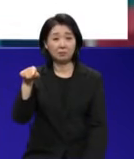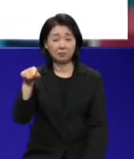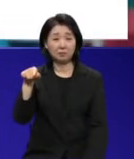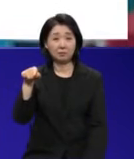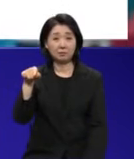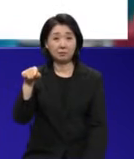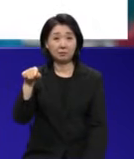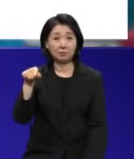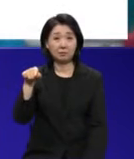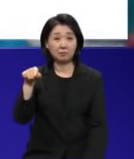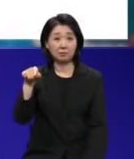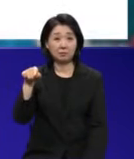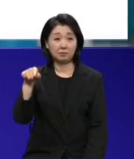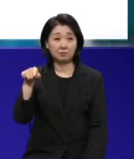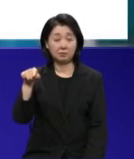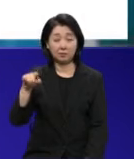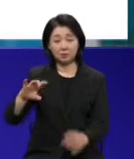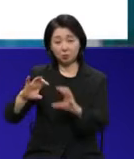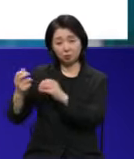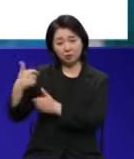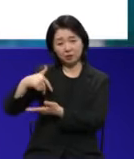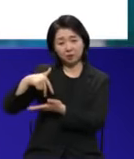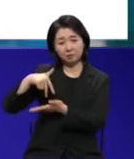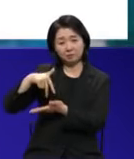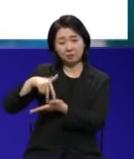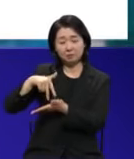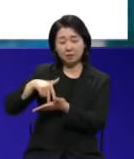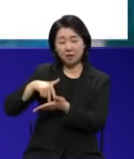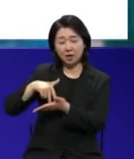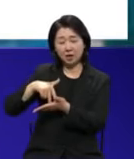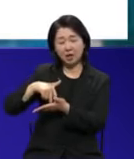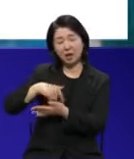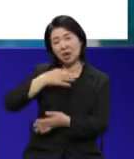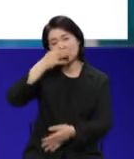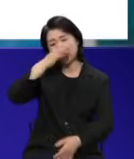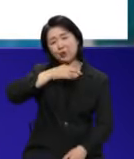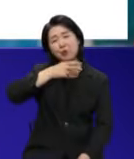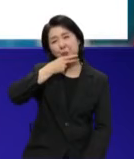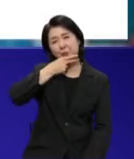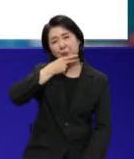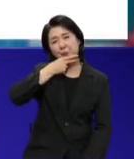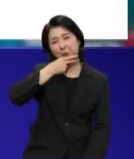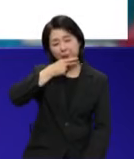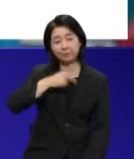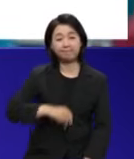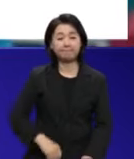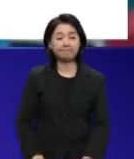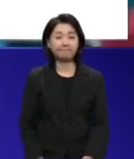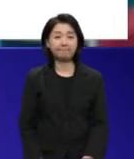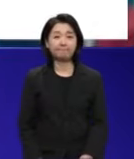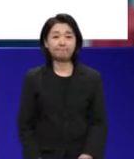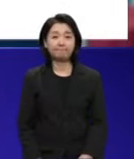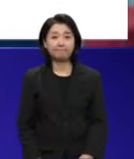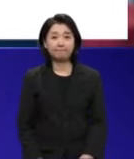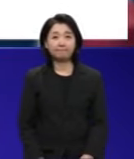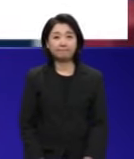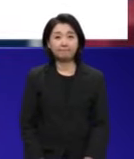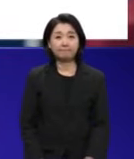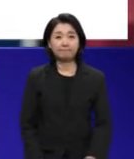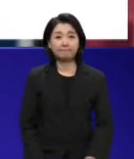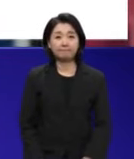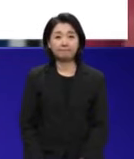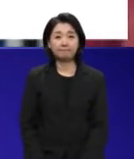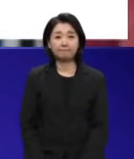전반적으로 여권에 유리하게 지형을 바꾸고 있는 대는 역 부적이었고 말죠 이런 여러 가지가 있었고네 또 하나 아주